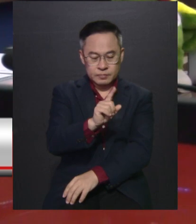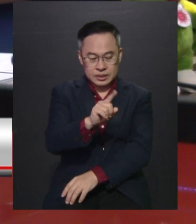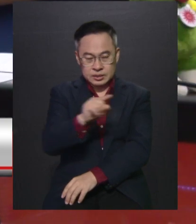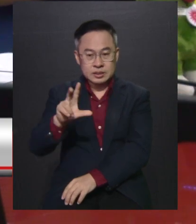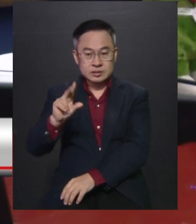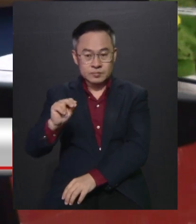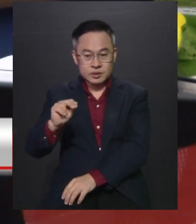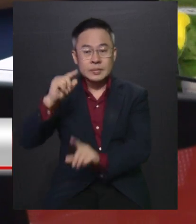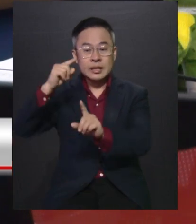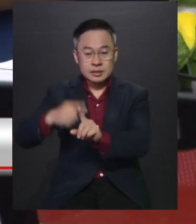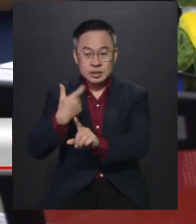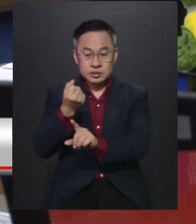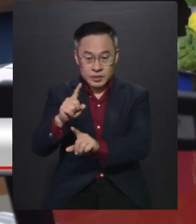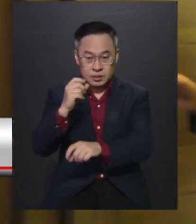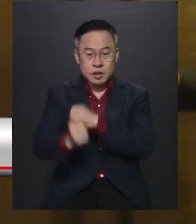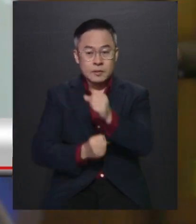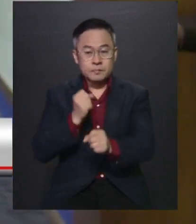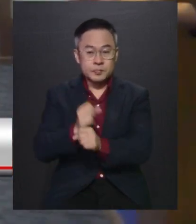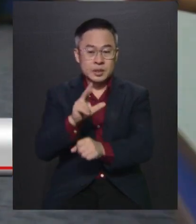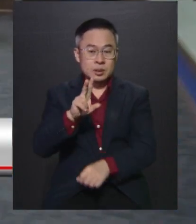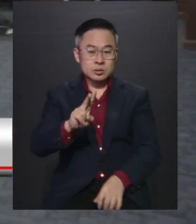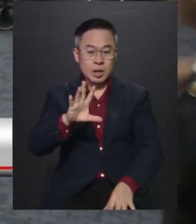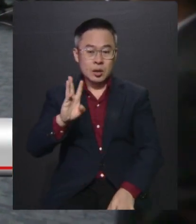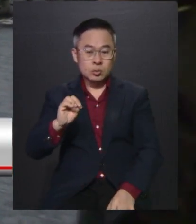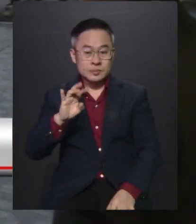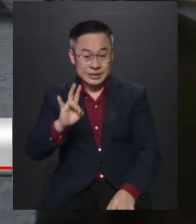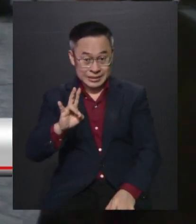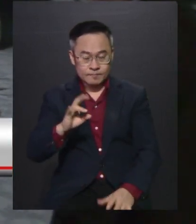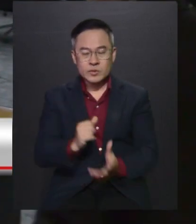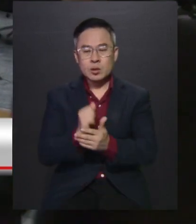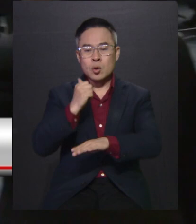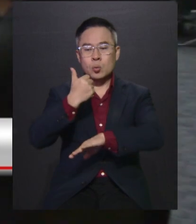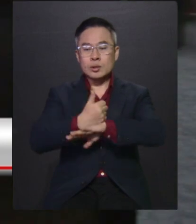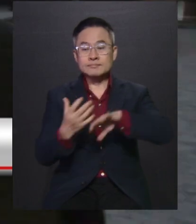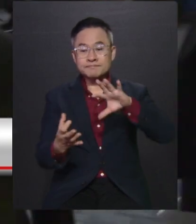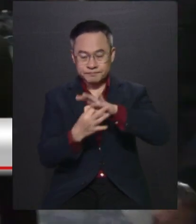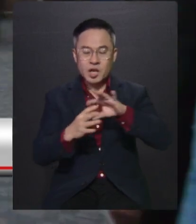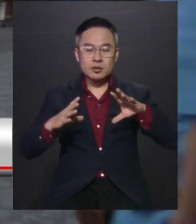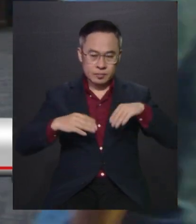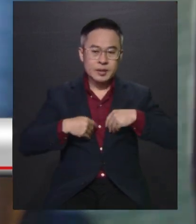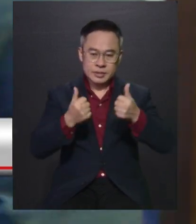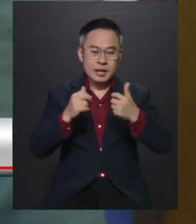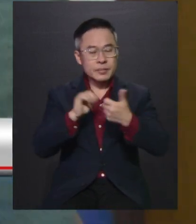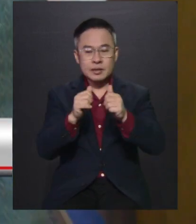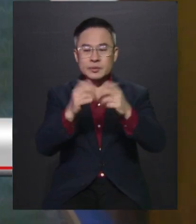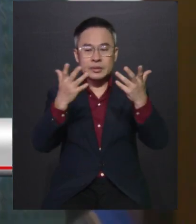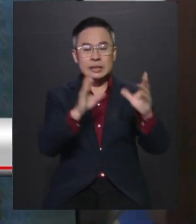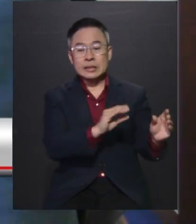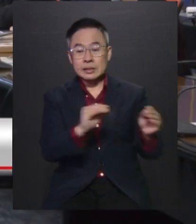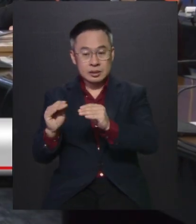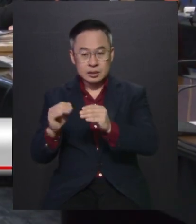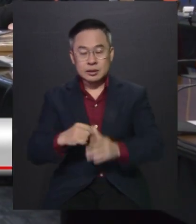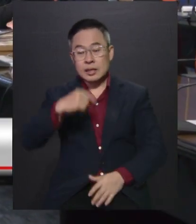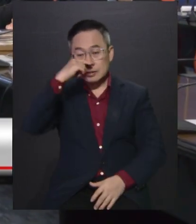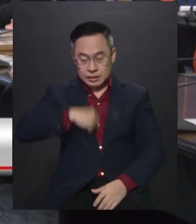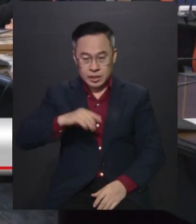ดมณีครับผู้ว่าการกีฬาแห่งประเทศไทยก็ออกมาบอกว่าการเลื่อนโปรแกรมครั้งนี้ครับมันส่งผลดีต่อประเทศไทยด้วยซ้ำนะฮะเพราะว่าไทยเนี่ยเตรียมตัว